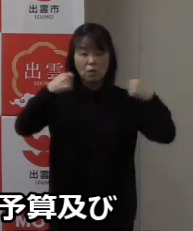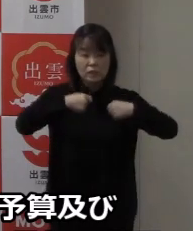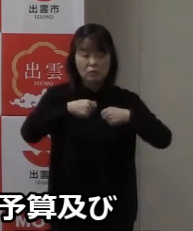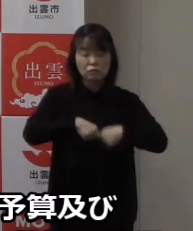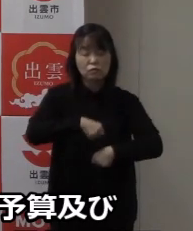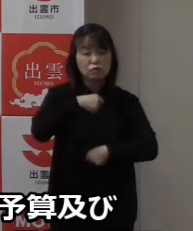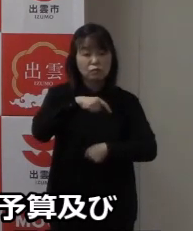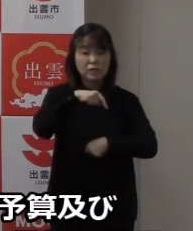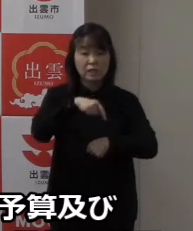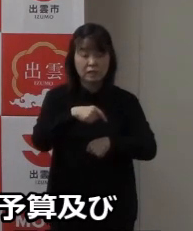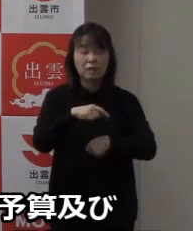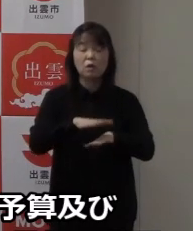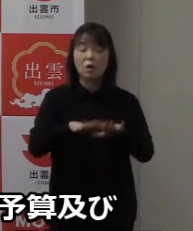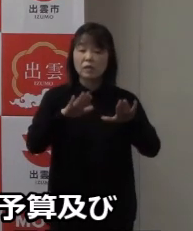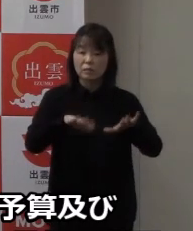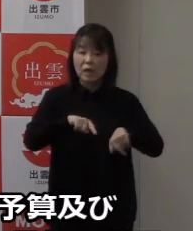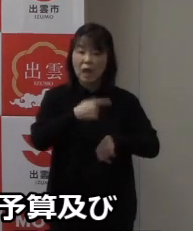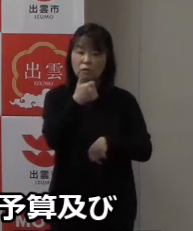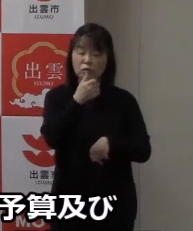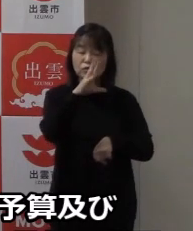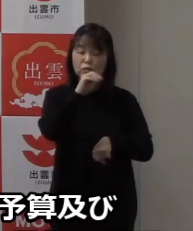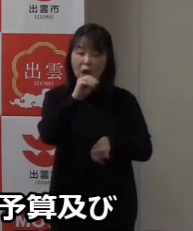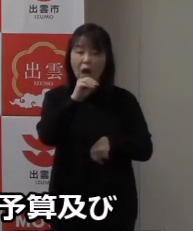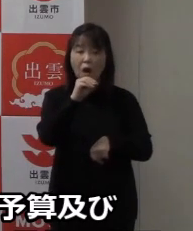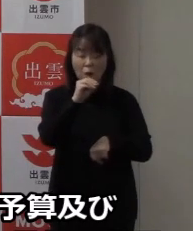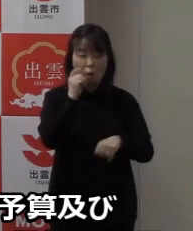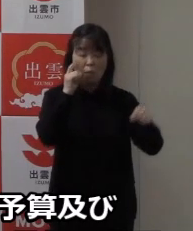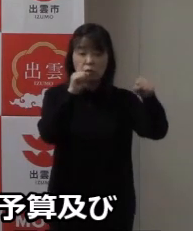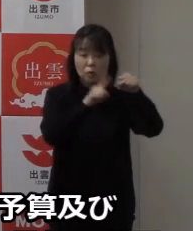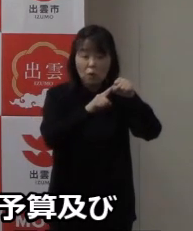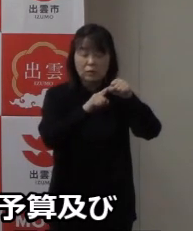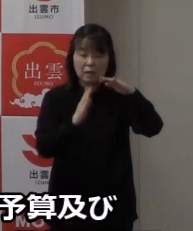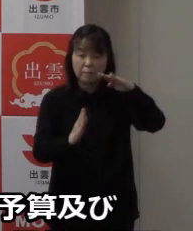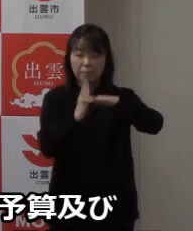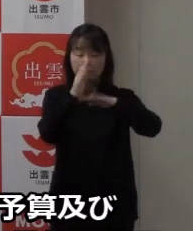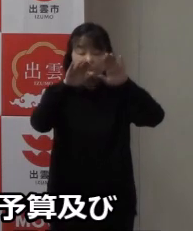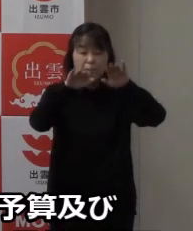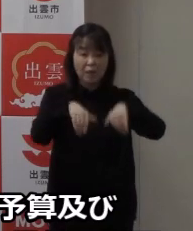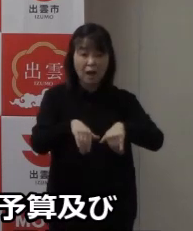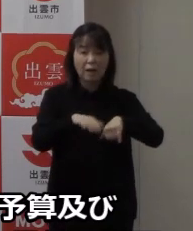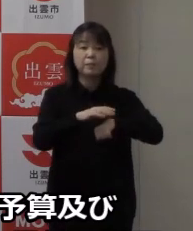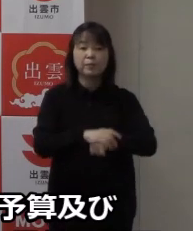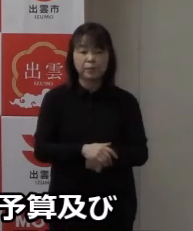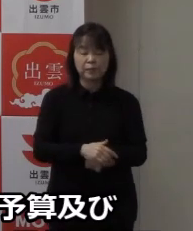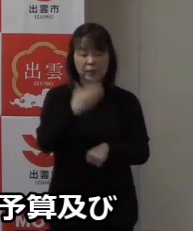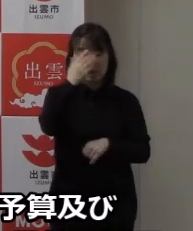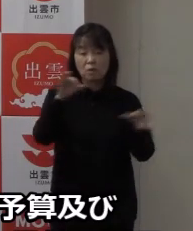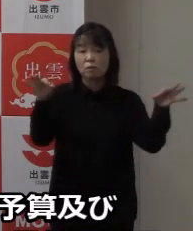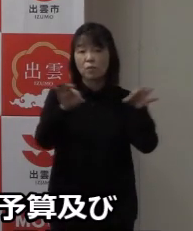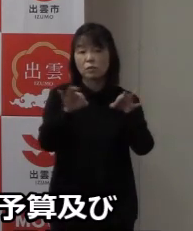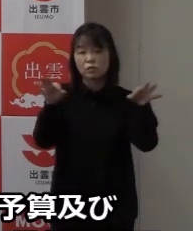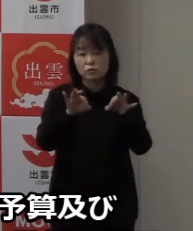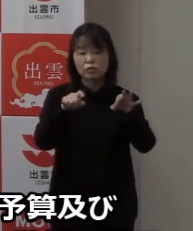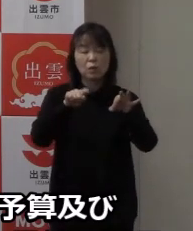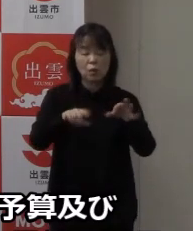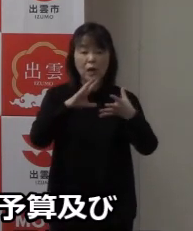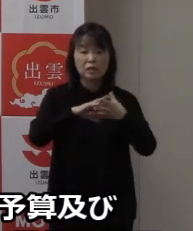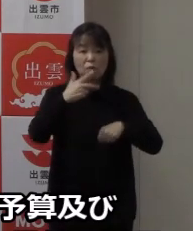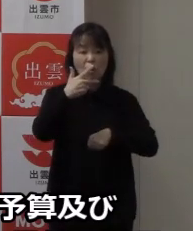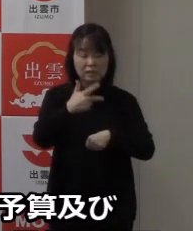の設定に対して今150万目標達成ということでありますが、これはですね、クラウドファンディング、出雲市で初め